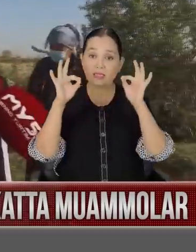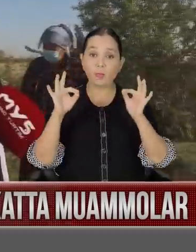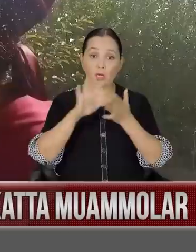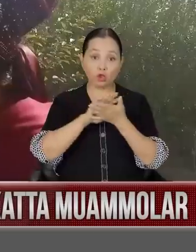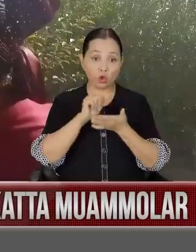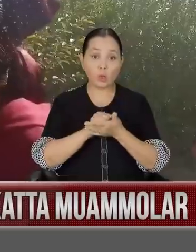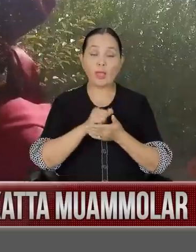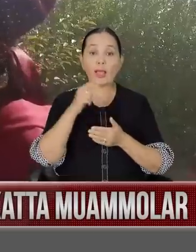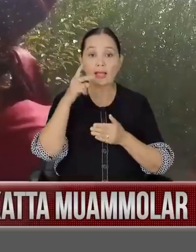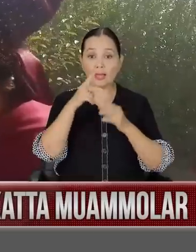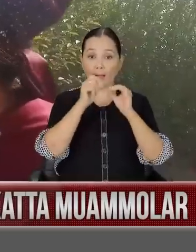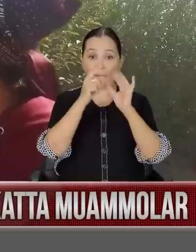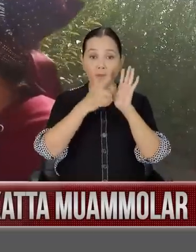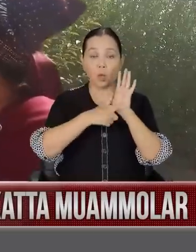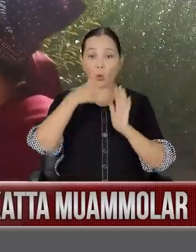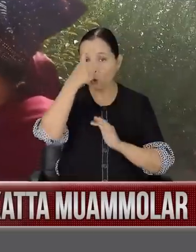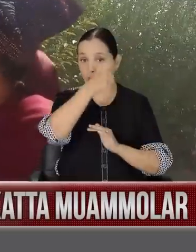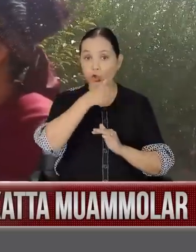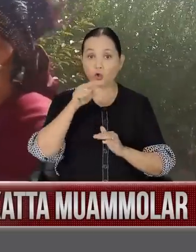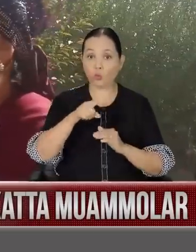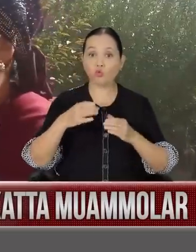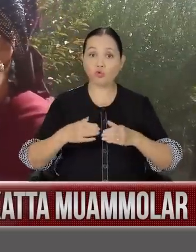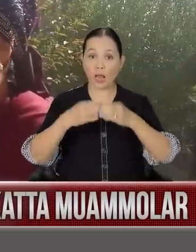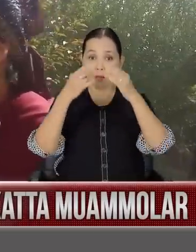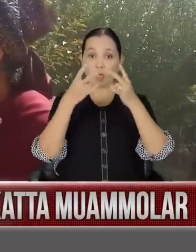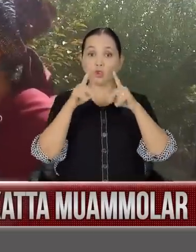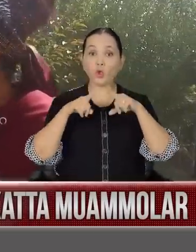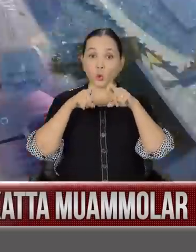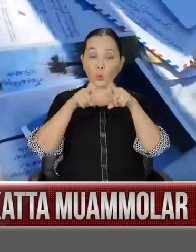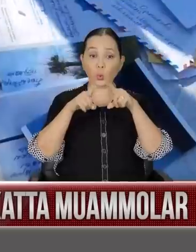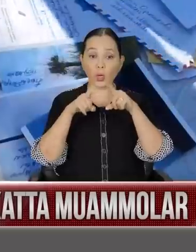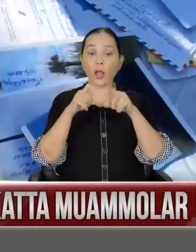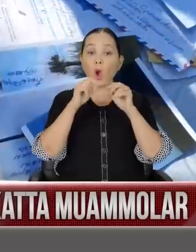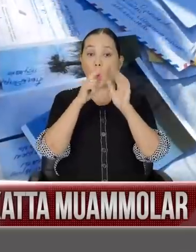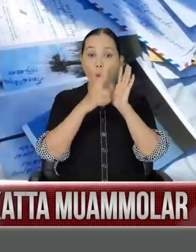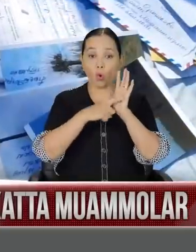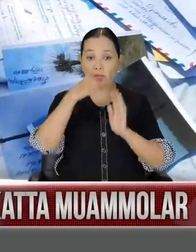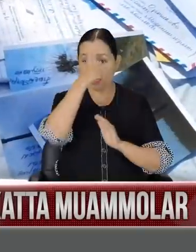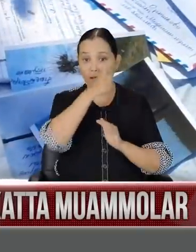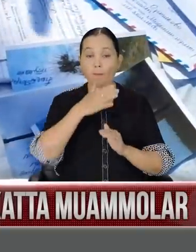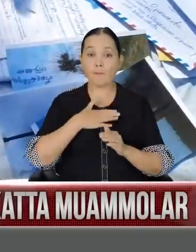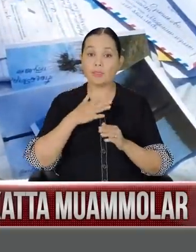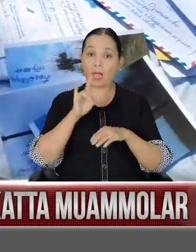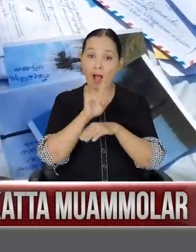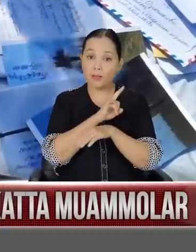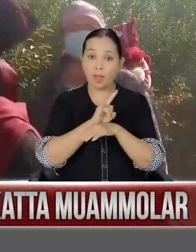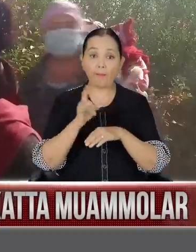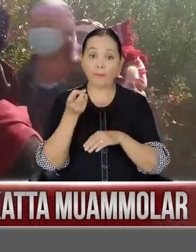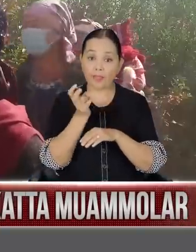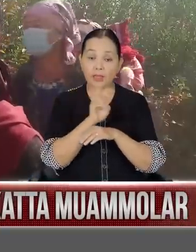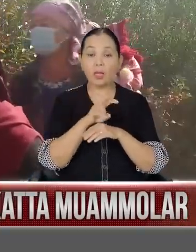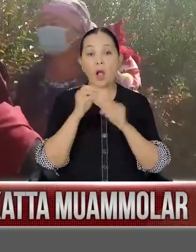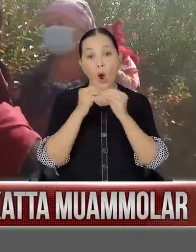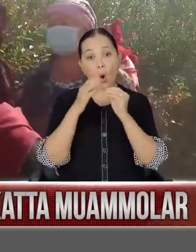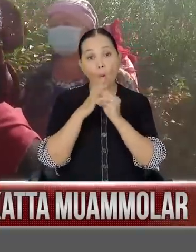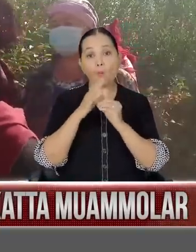qolgan. 2017 yildan beri bu stolbolar uchun yuguramiz. 2017 yildan beri bizlarda aldab kelyapti.